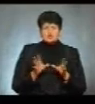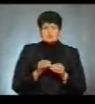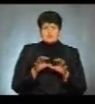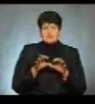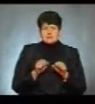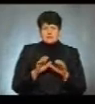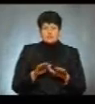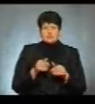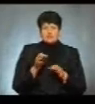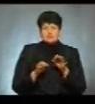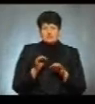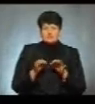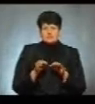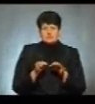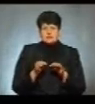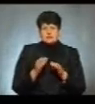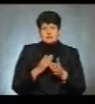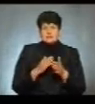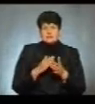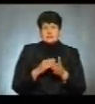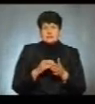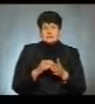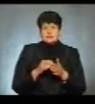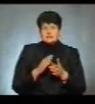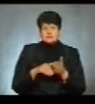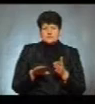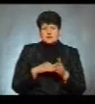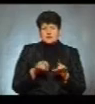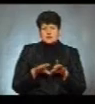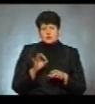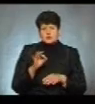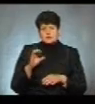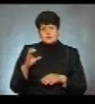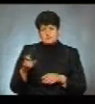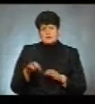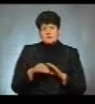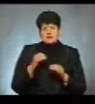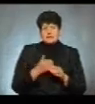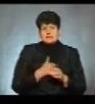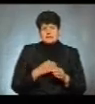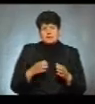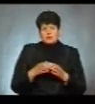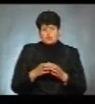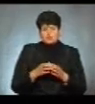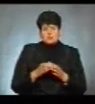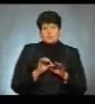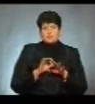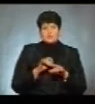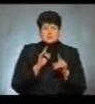співвласника подають суд на скасування реєстрації ОСББ. Тут, щоб такого не було, вибирають, кажу, ініціативну групу, проводять збори,